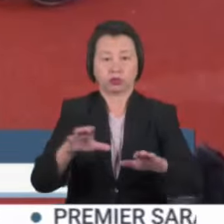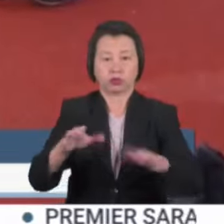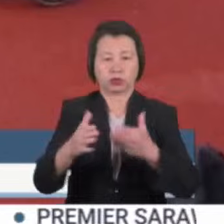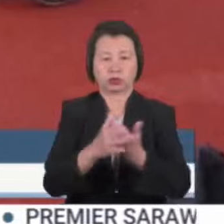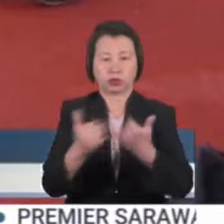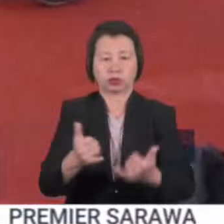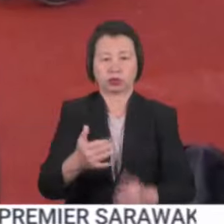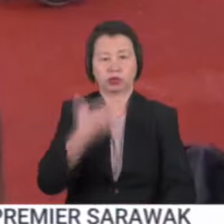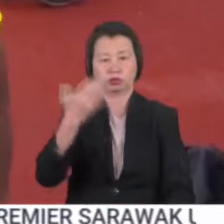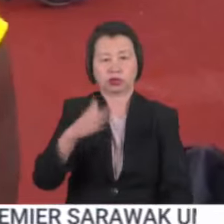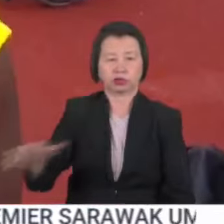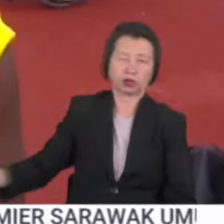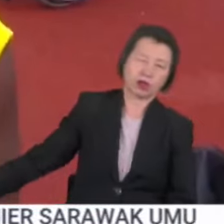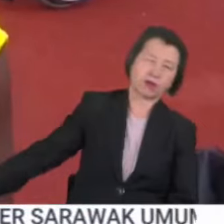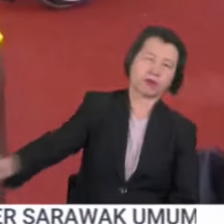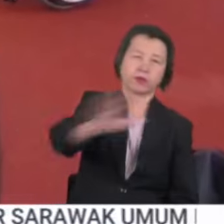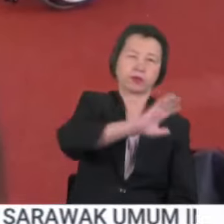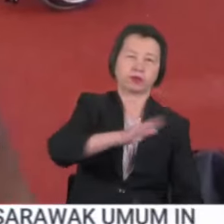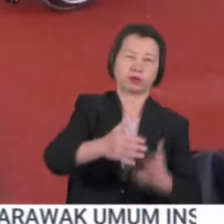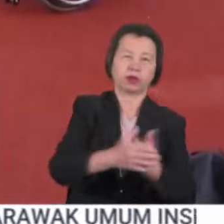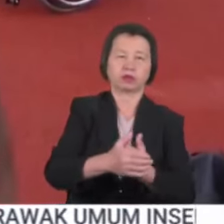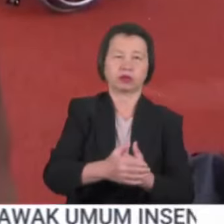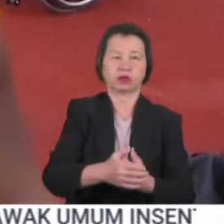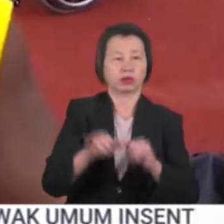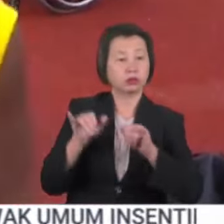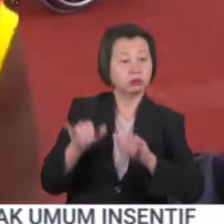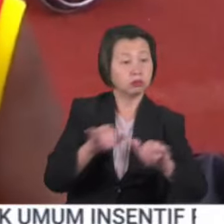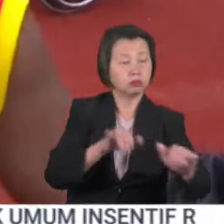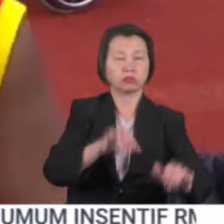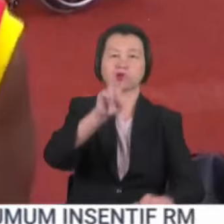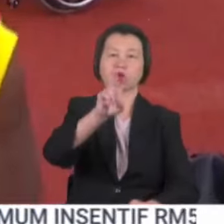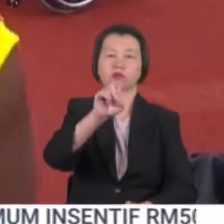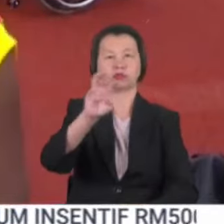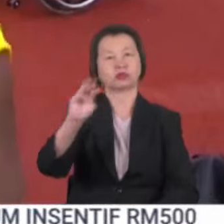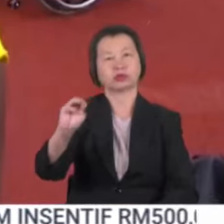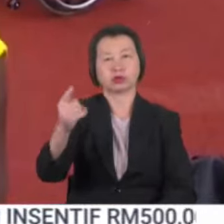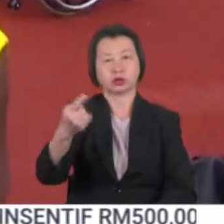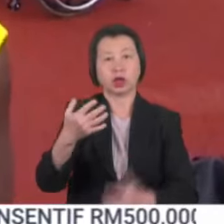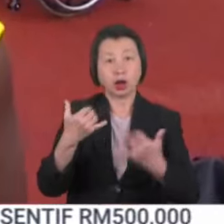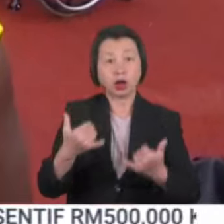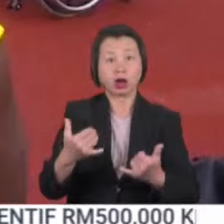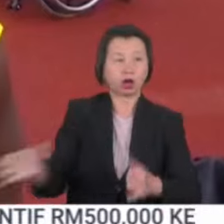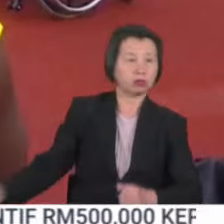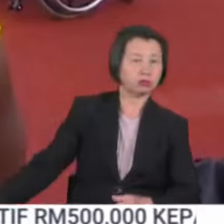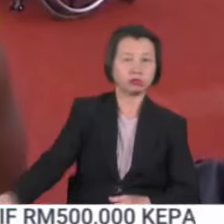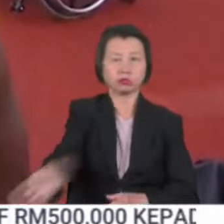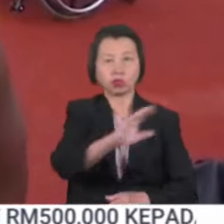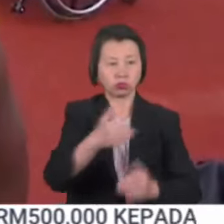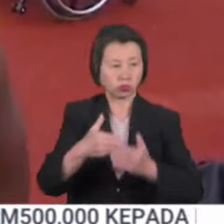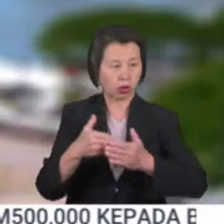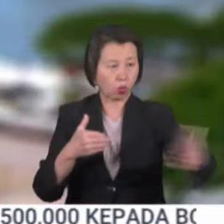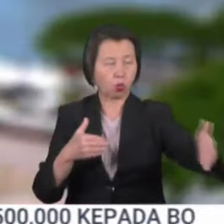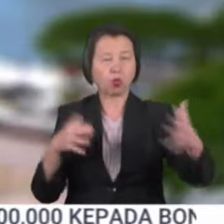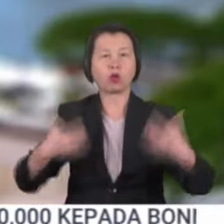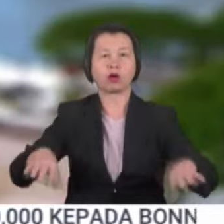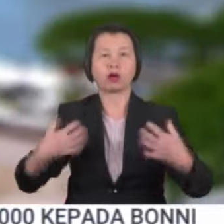Biasa saya lontar sampai 20 saja. Ini rekod terbaru saya sudah boleh buat sampai 25 lah.